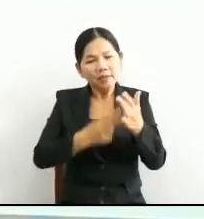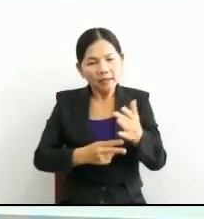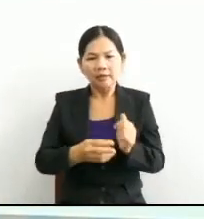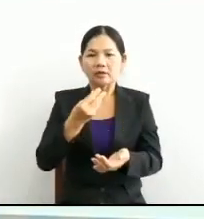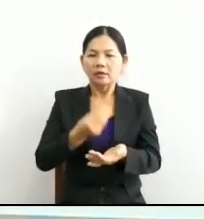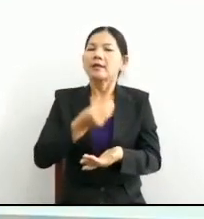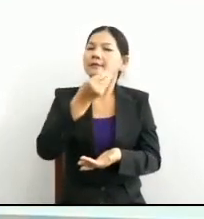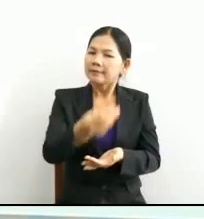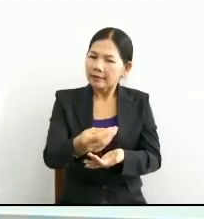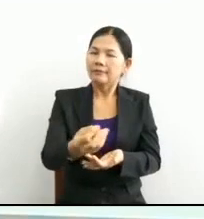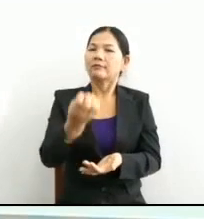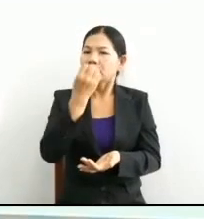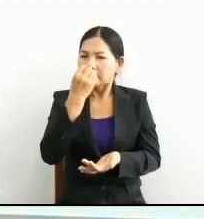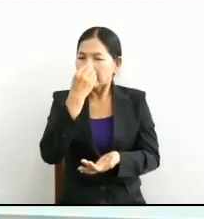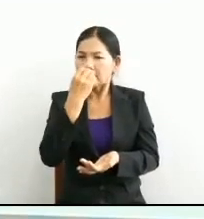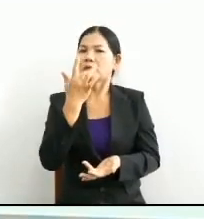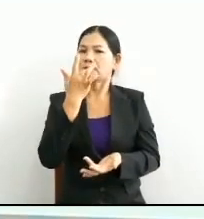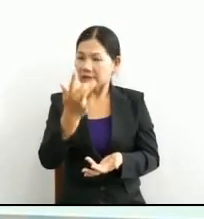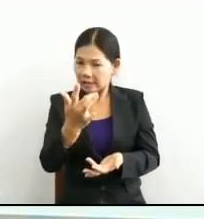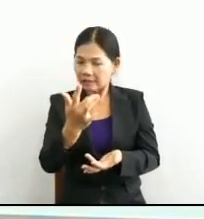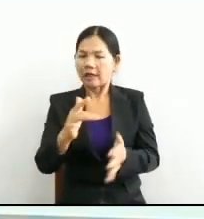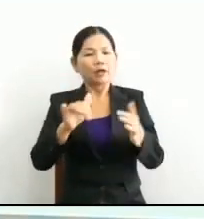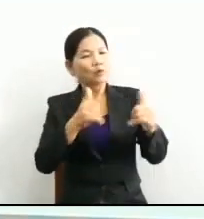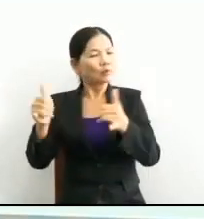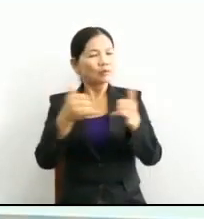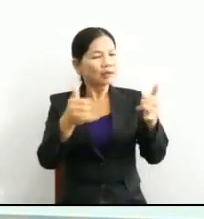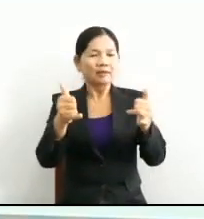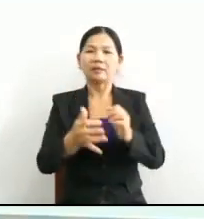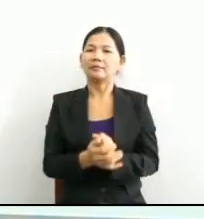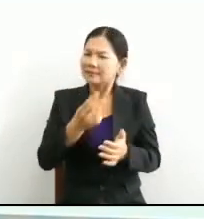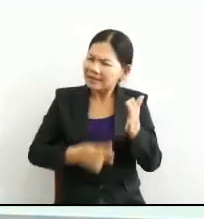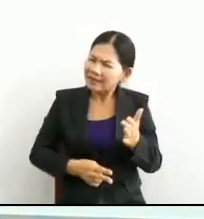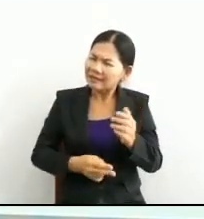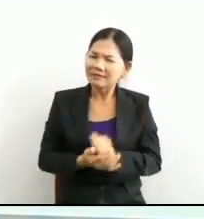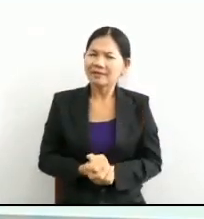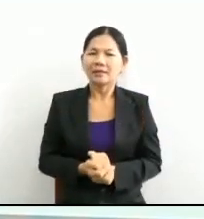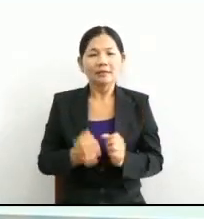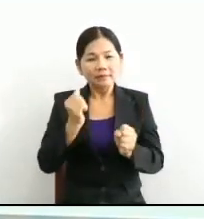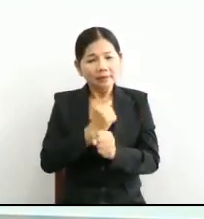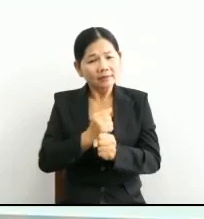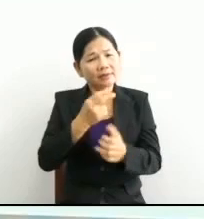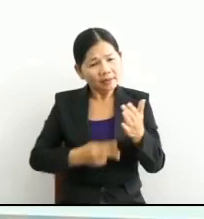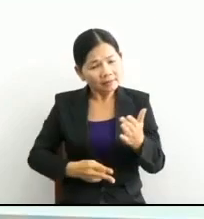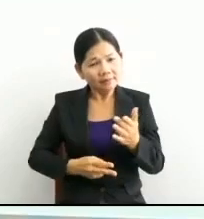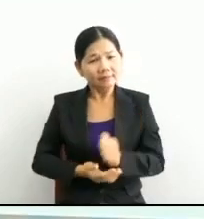chinh ngọc con đáy lên nâng mạch đáy con quật bông thôi dùm bố con nọ